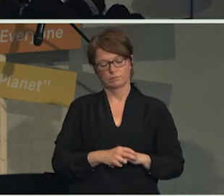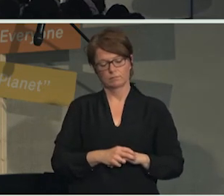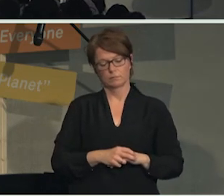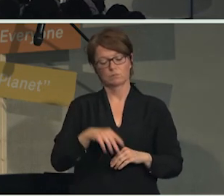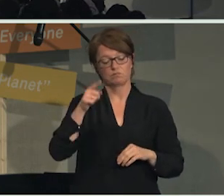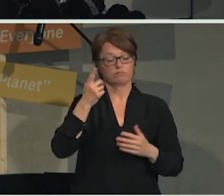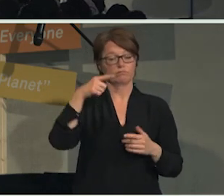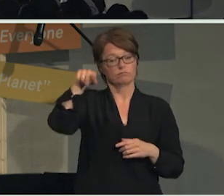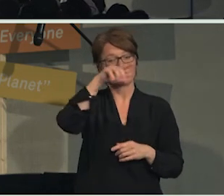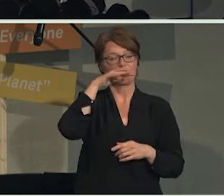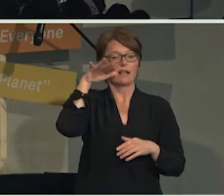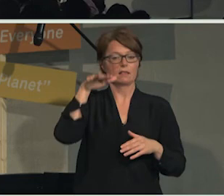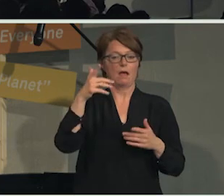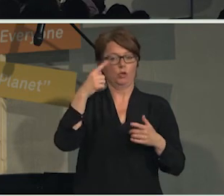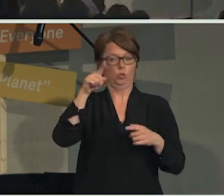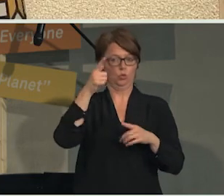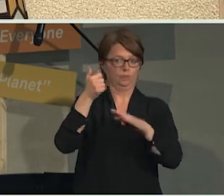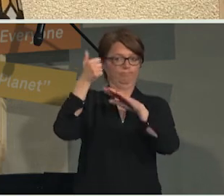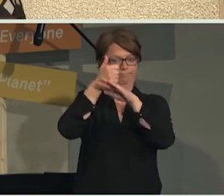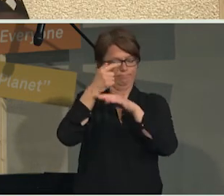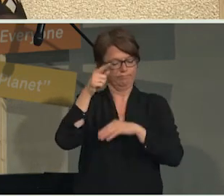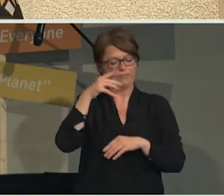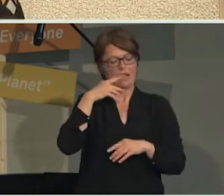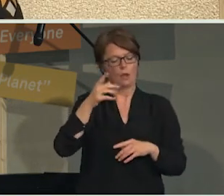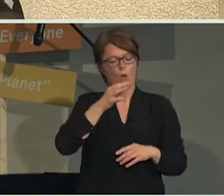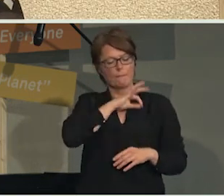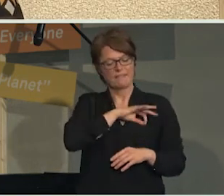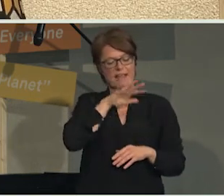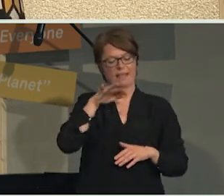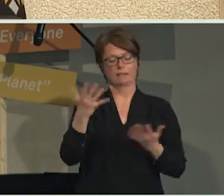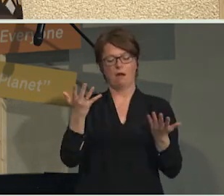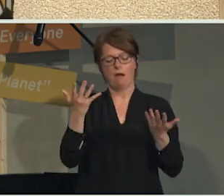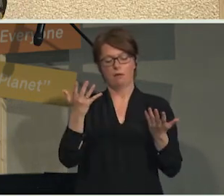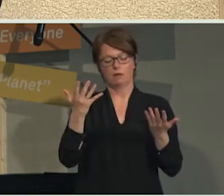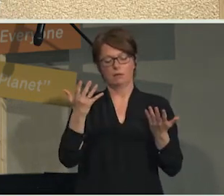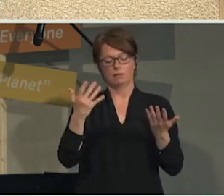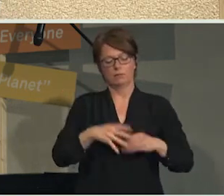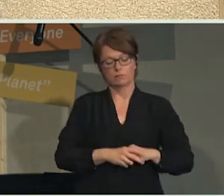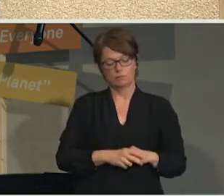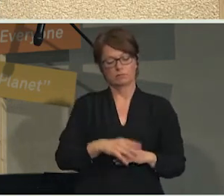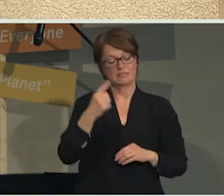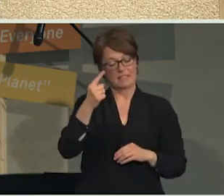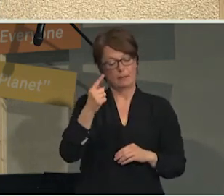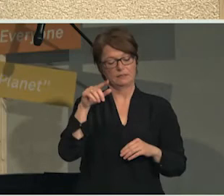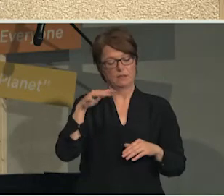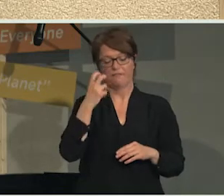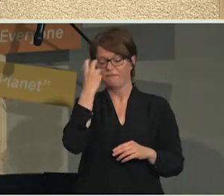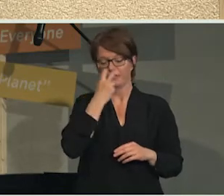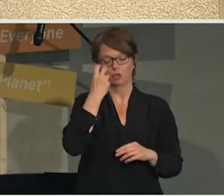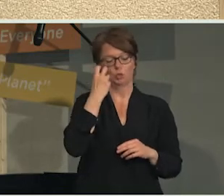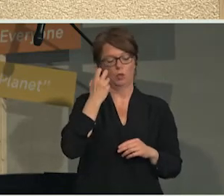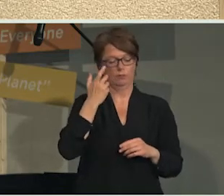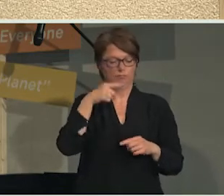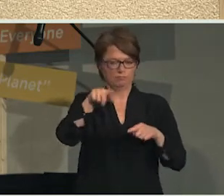Vor lauter gekränkten Gefühlen, die einen weißen, männlichen Protagonisten der deutschen Hochkultur, wie ihr ihn auch gegenüber